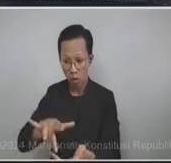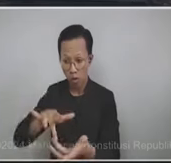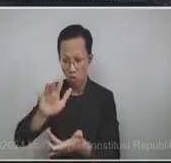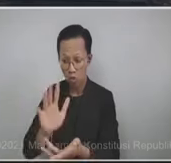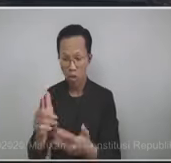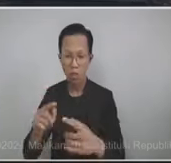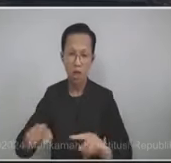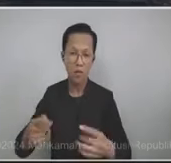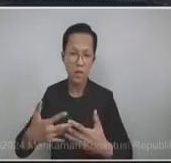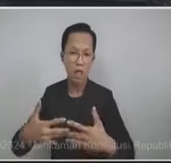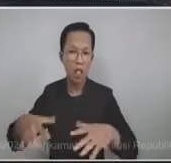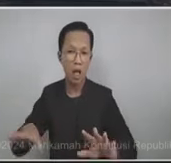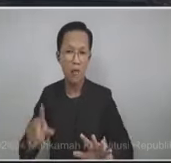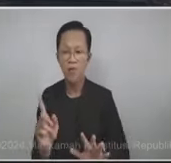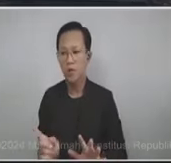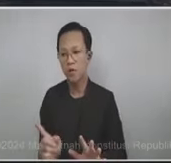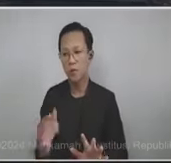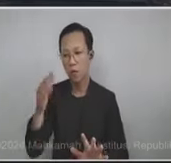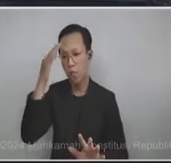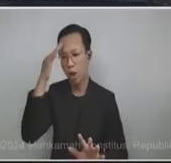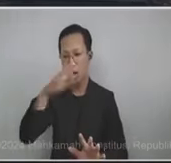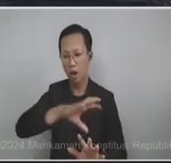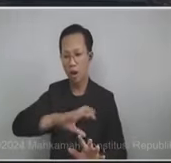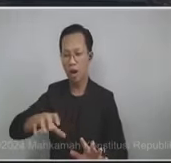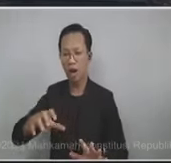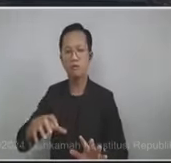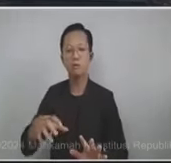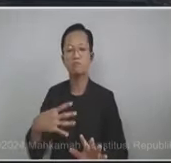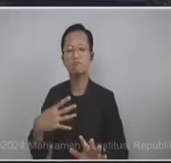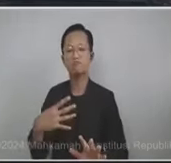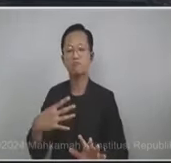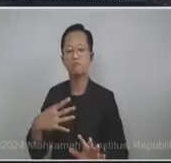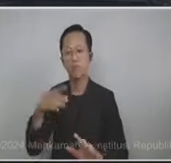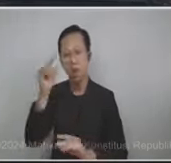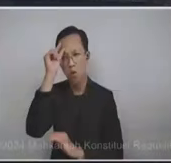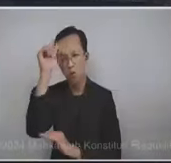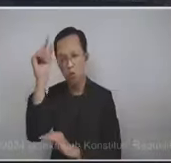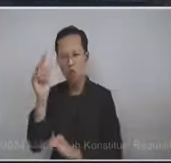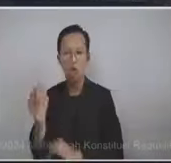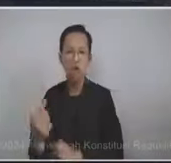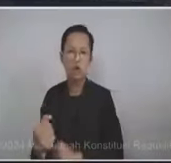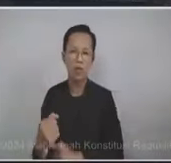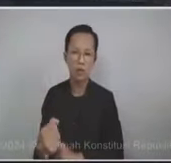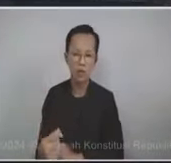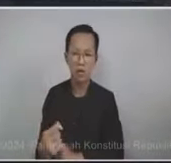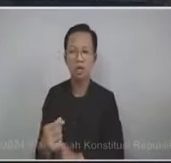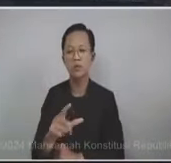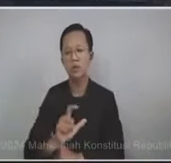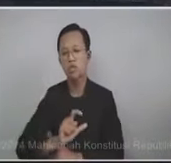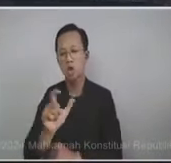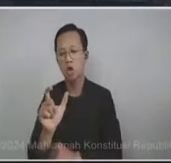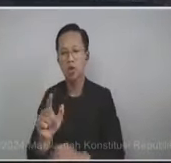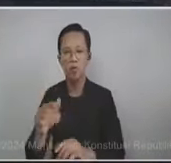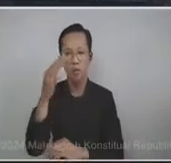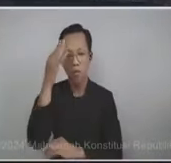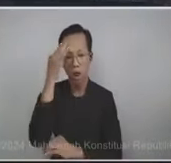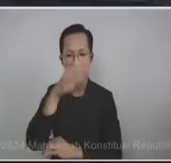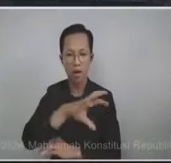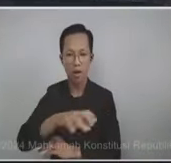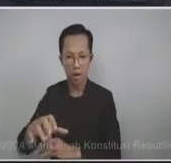menyalurkan aspirasinya memperjuangkan hakhaknya melalui bakal calon kepala daerah yang akan diusungnya padahal pasal